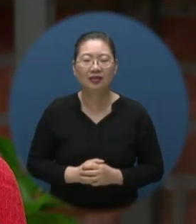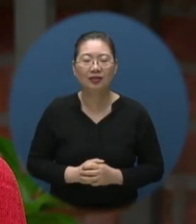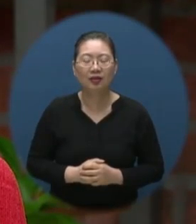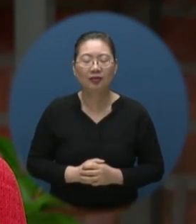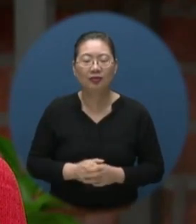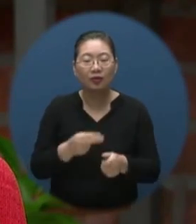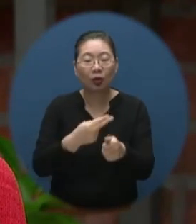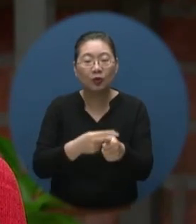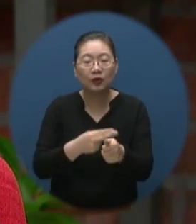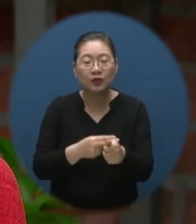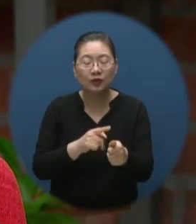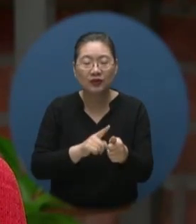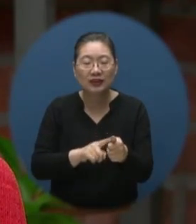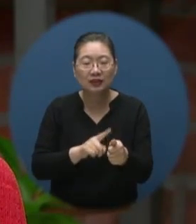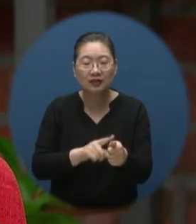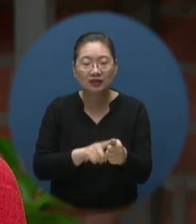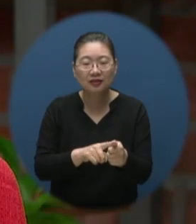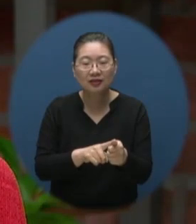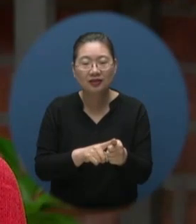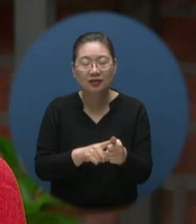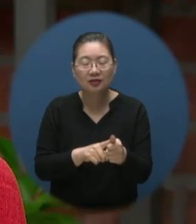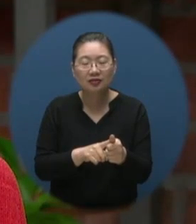분이요.